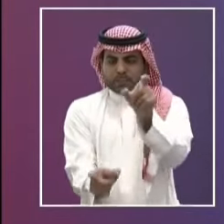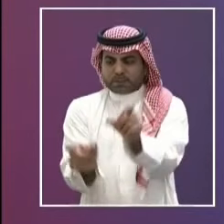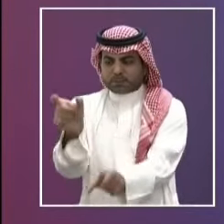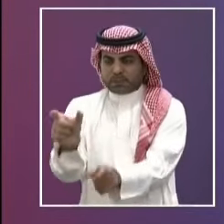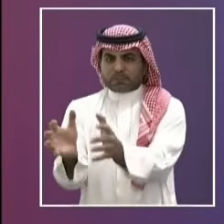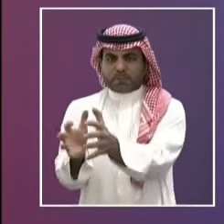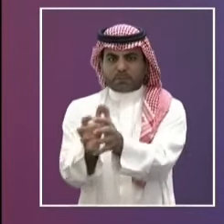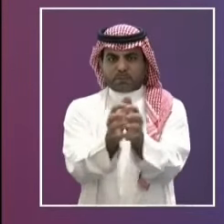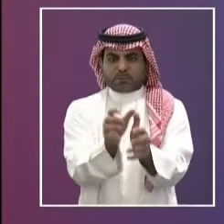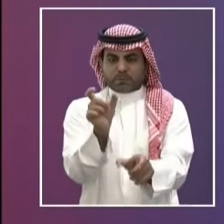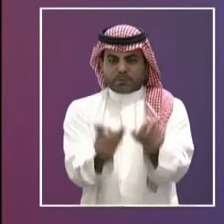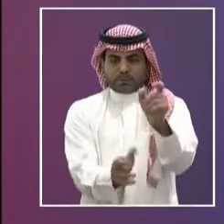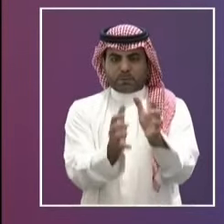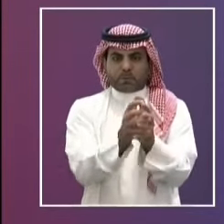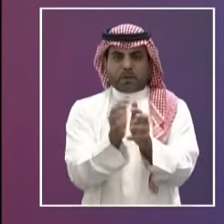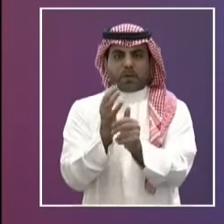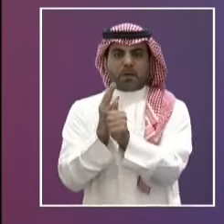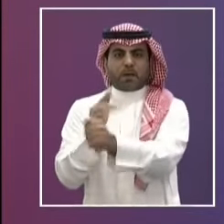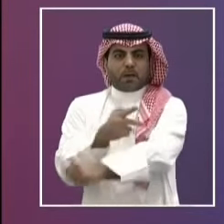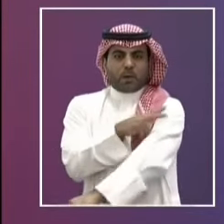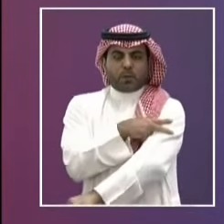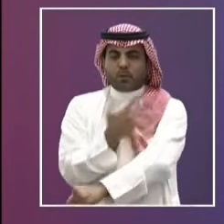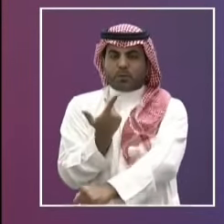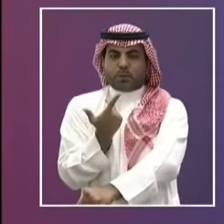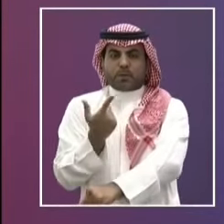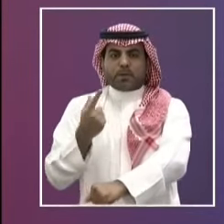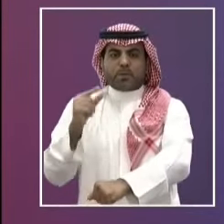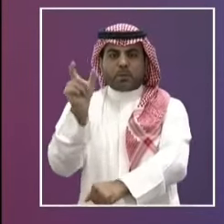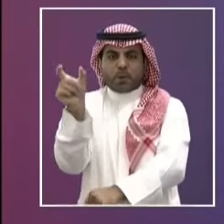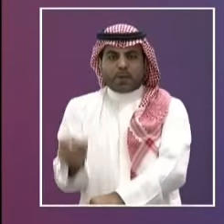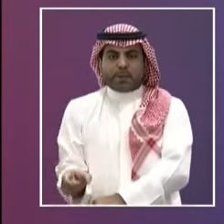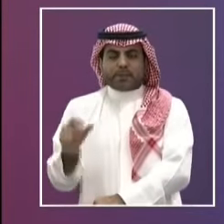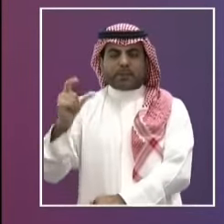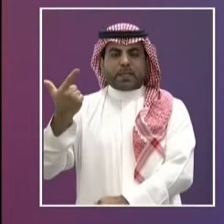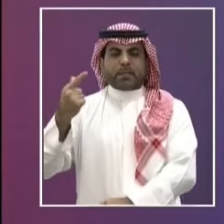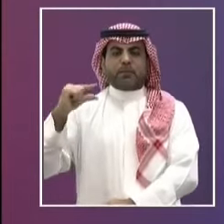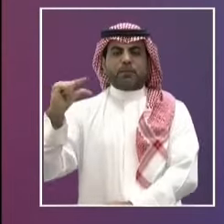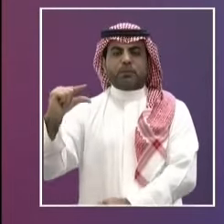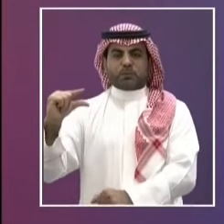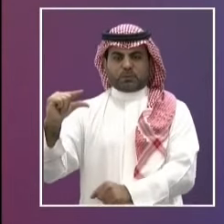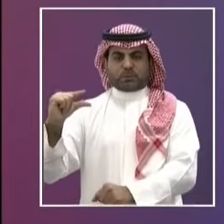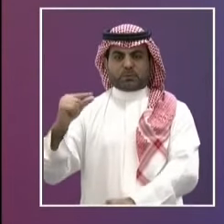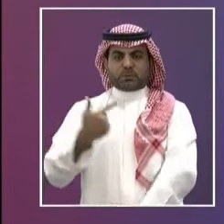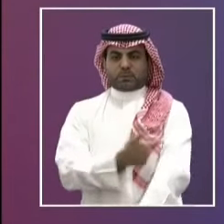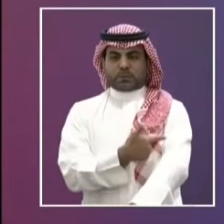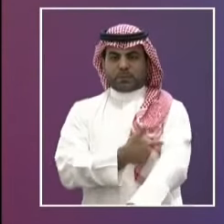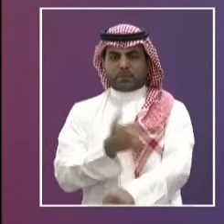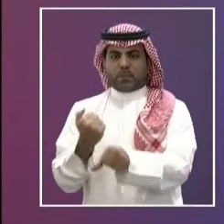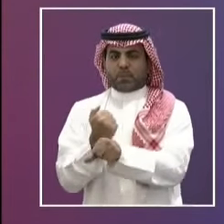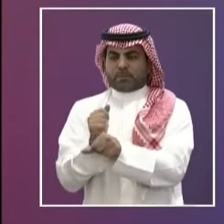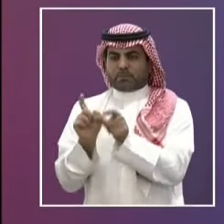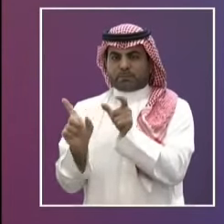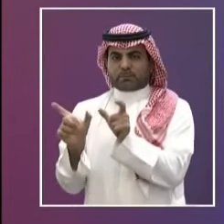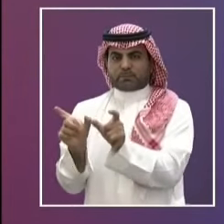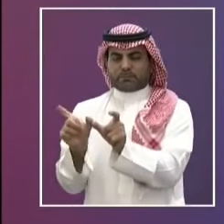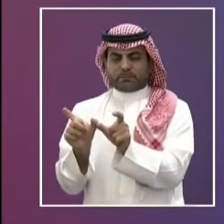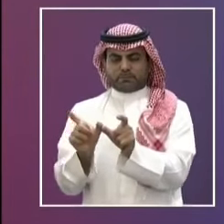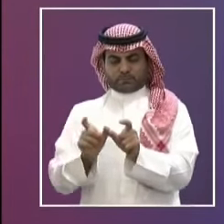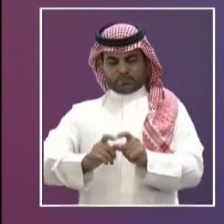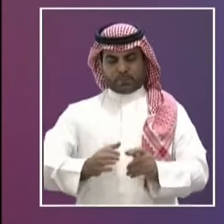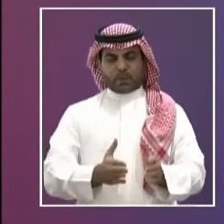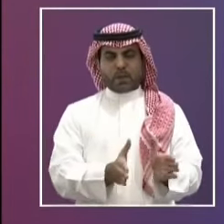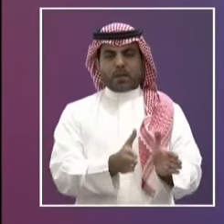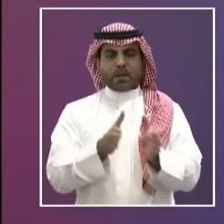مجموعة قائد صحي تم تدريبه من الجهات المختصة في وزارة الصحة. وفي الختام